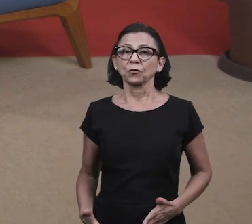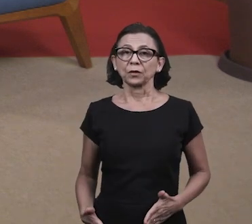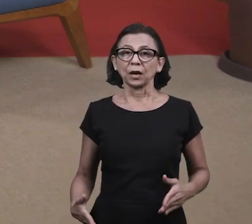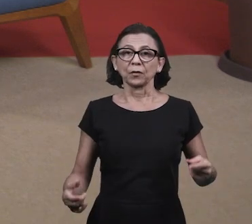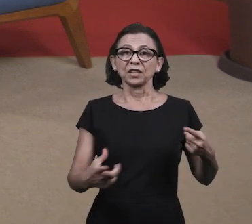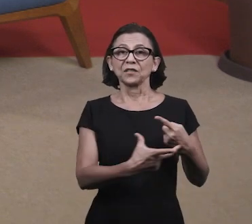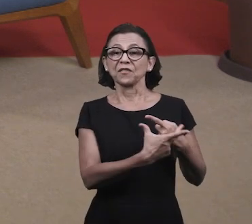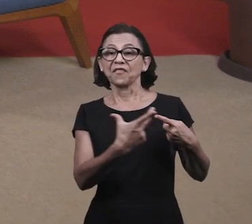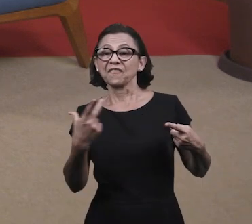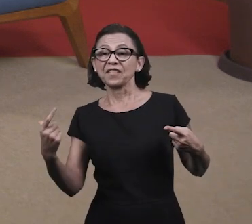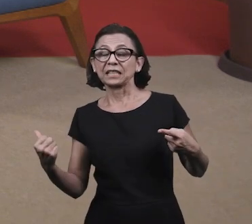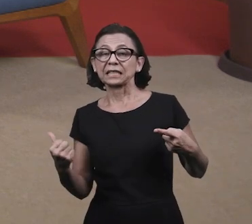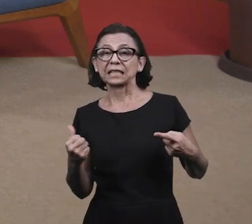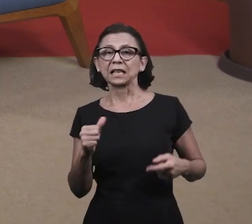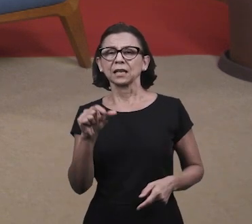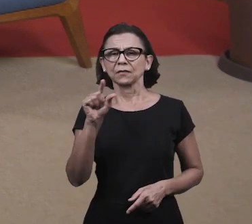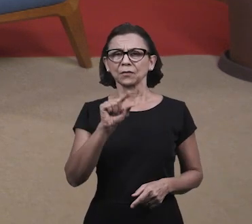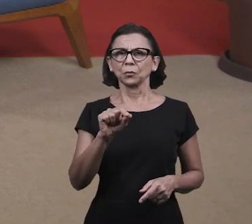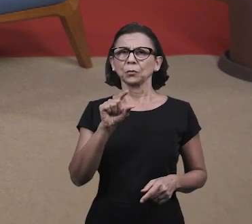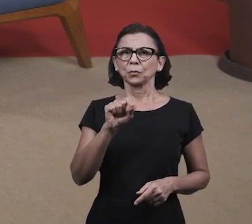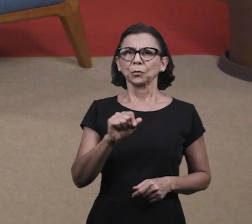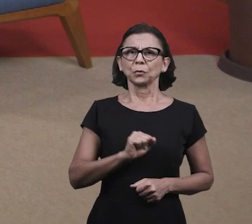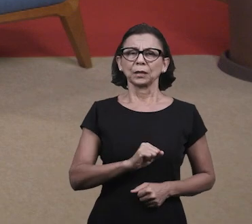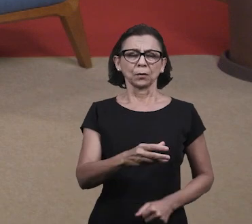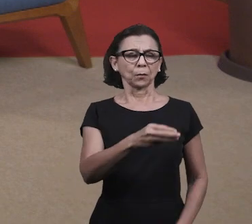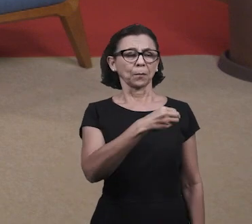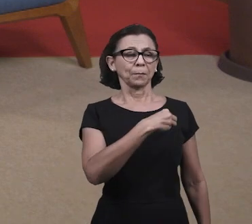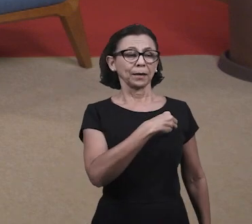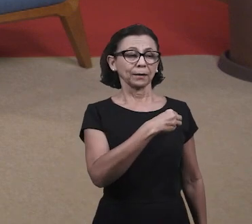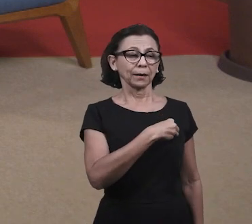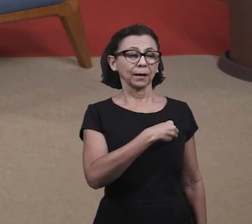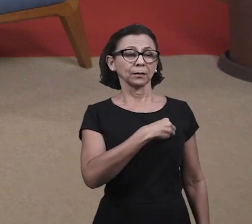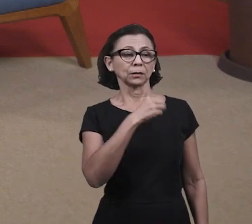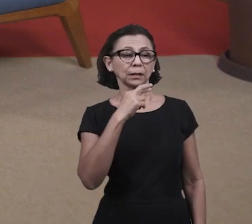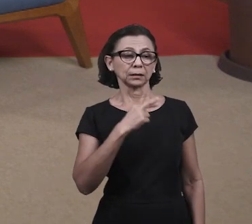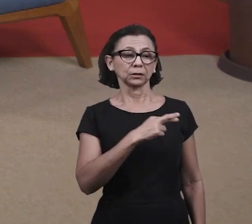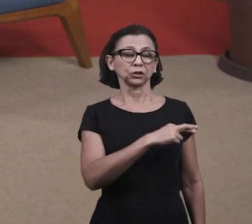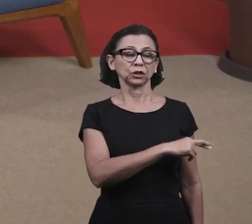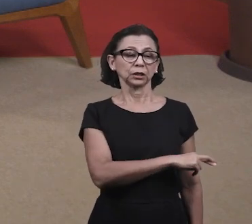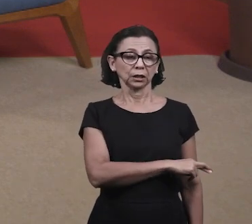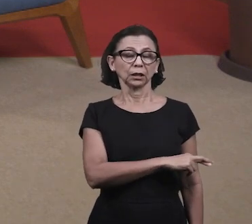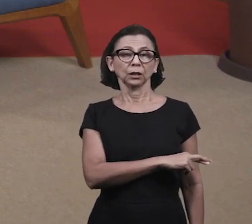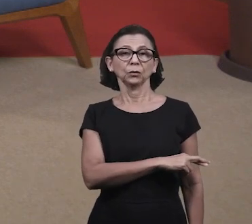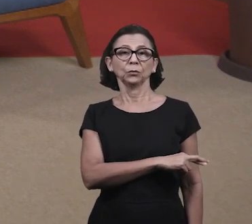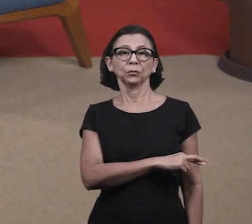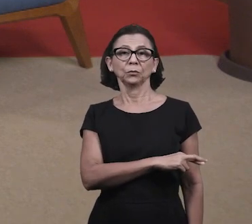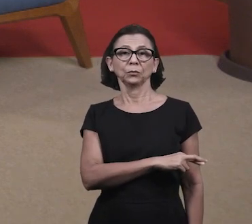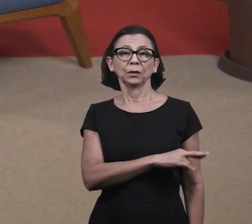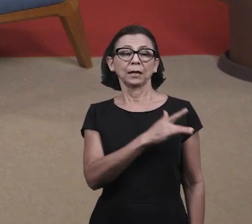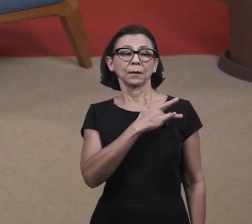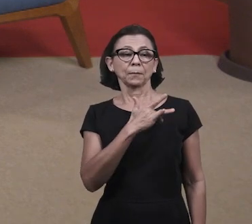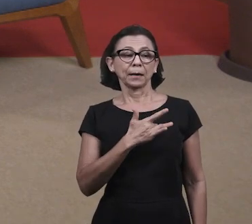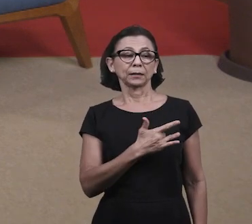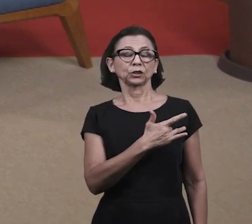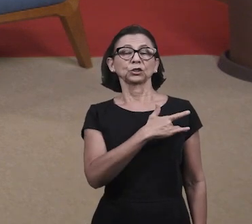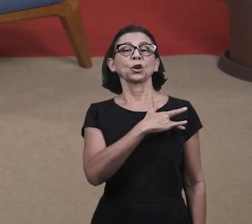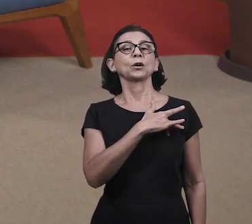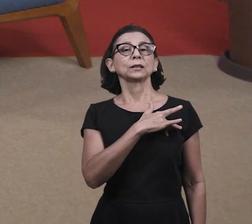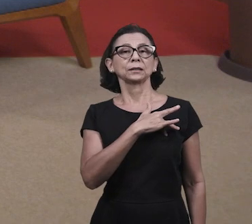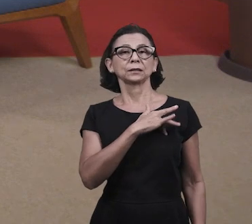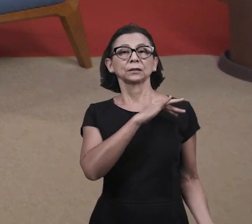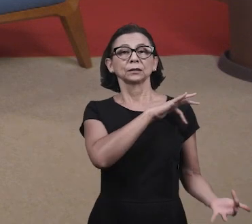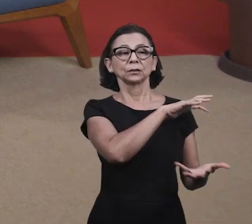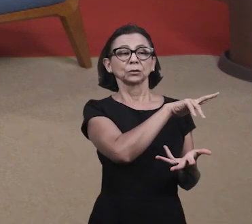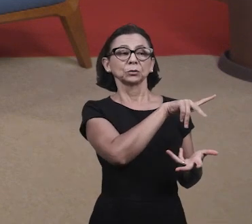péché, le monde, la chair, sa raison, la religiosité. C'est lui qui vaincra tout